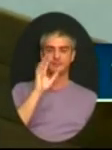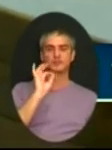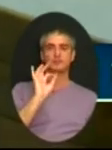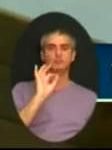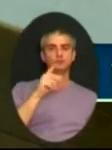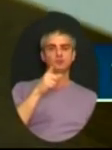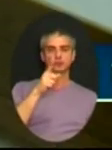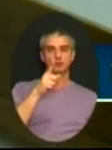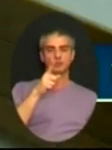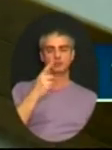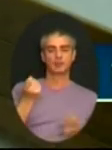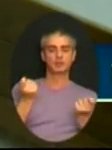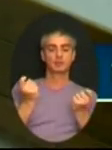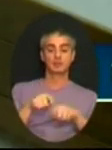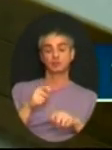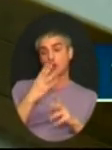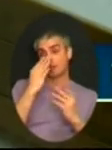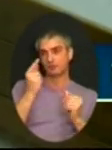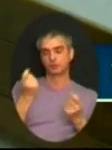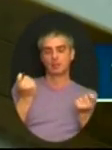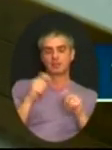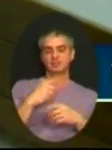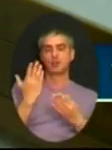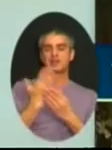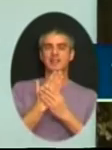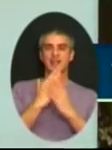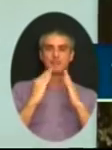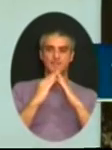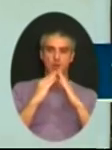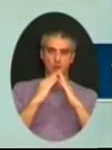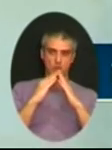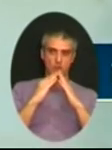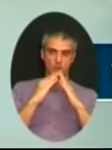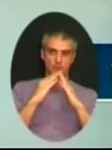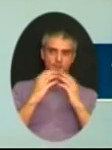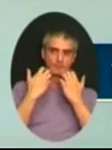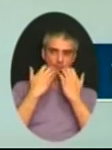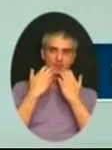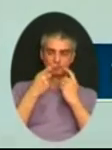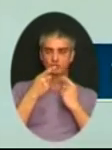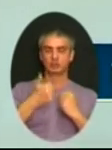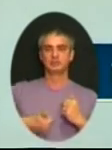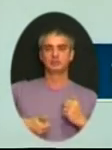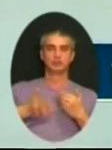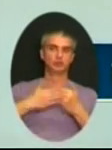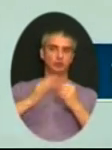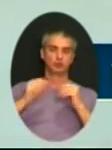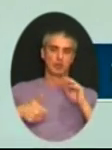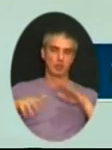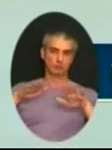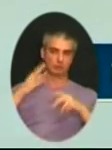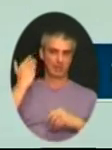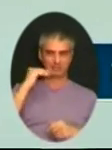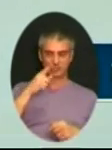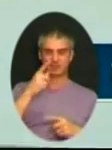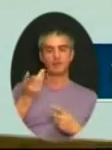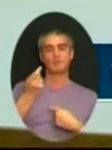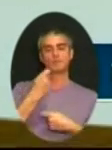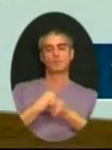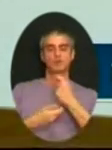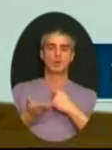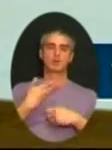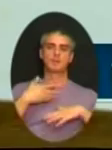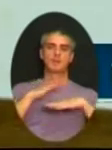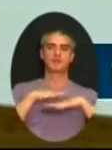מנת שהיא תסגור על פי החשד את תיק המעונות בפרשת שר נתניהו, ותמורה היא תקבל את